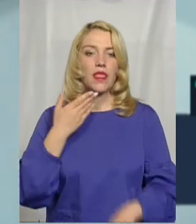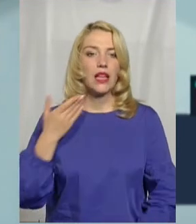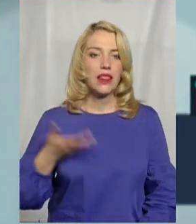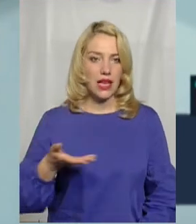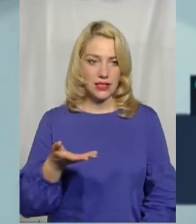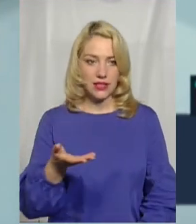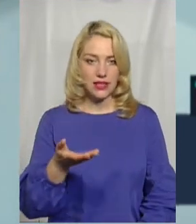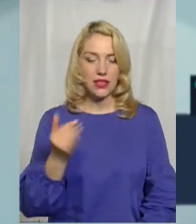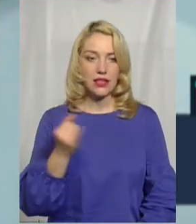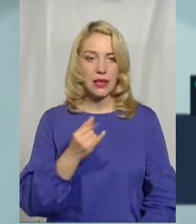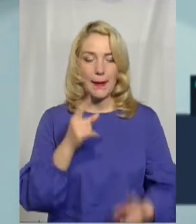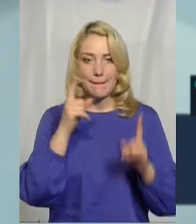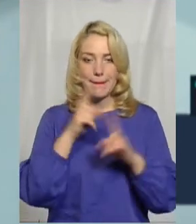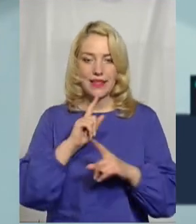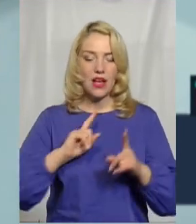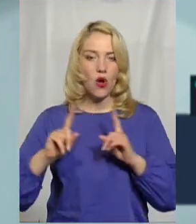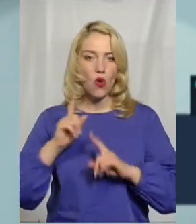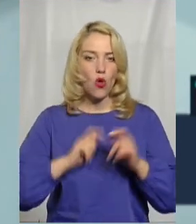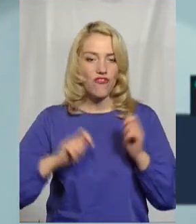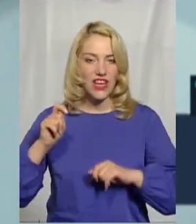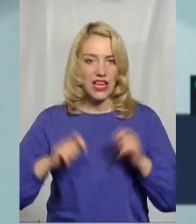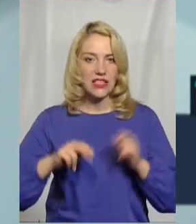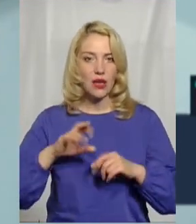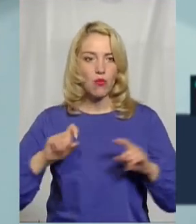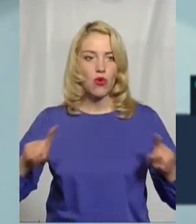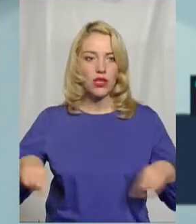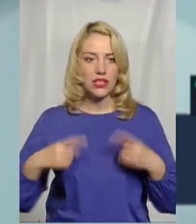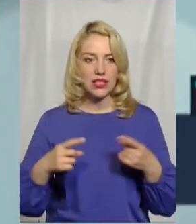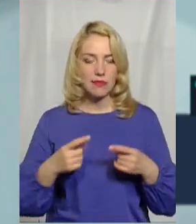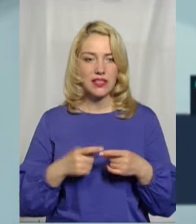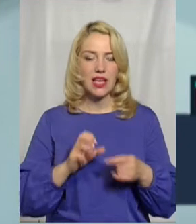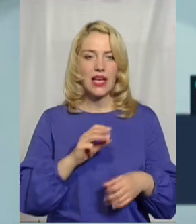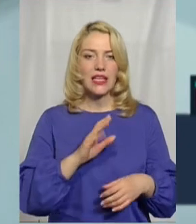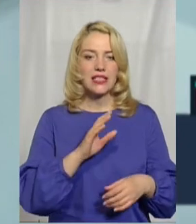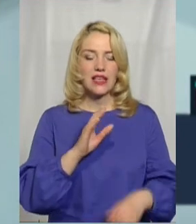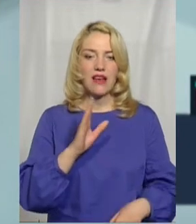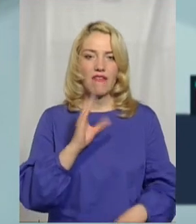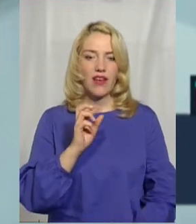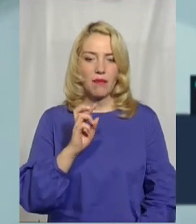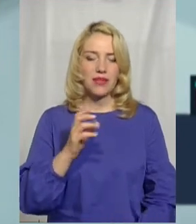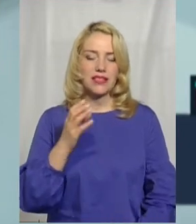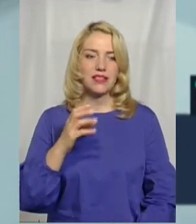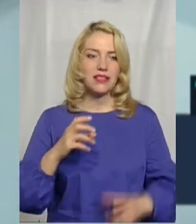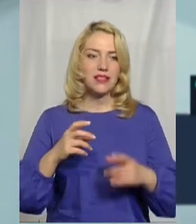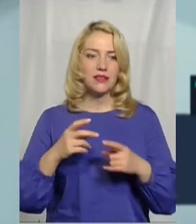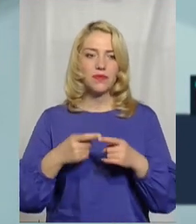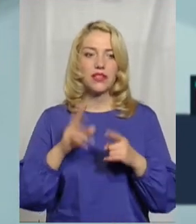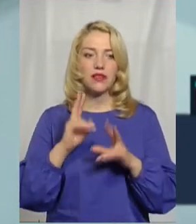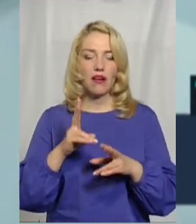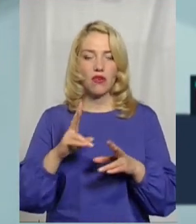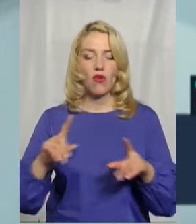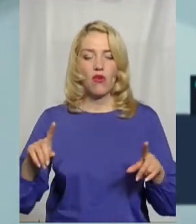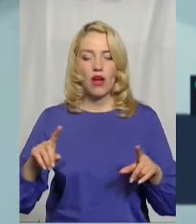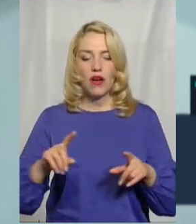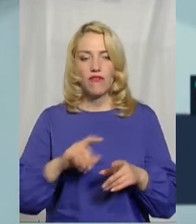і міні-конференції по організації з веб-слайдами навчання, як саме відповідальні